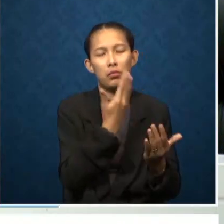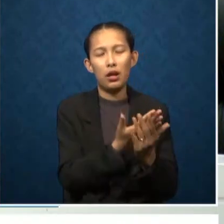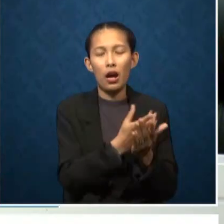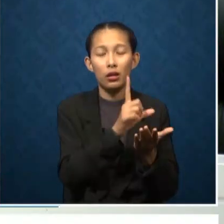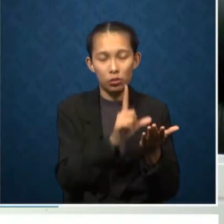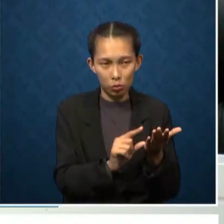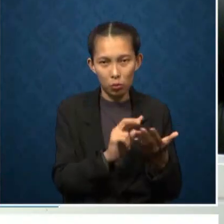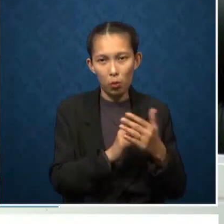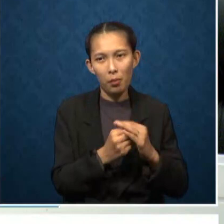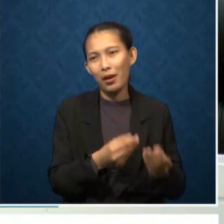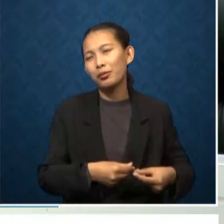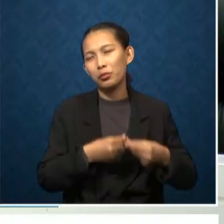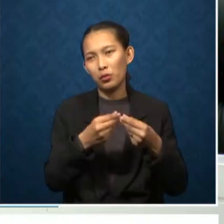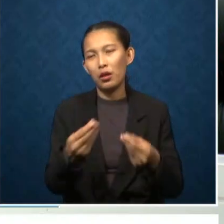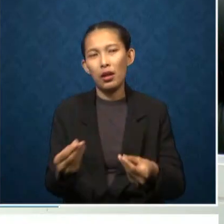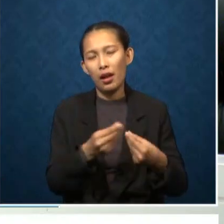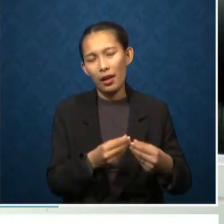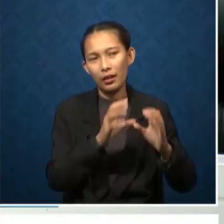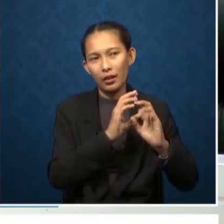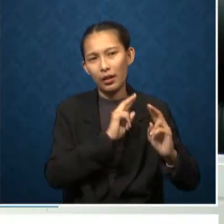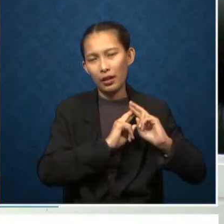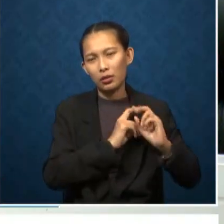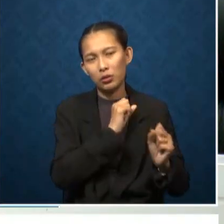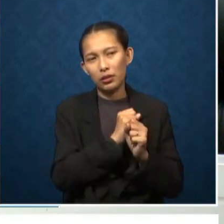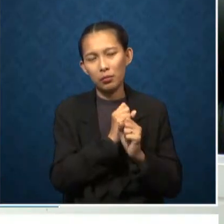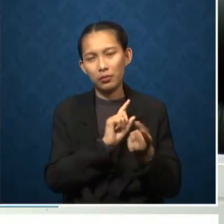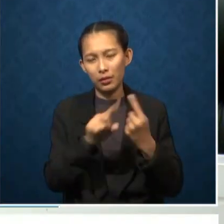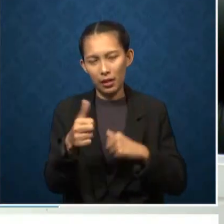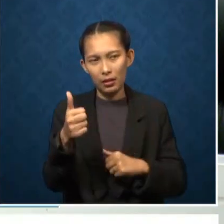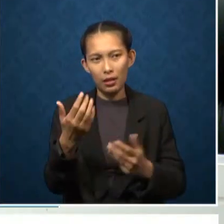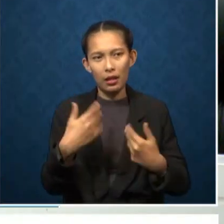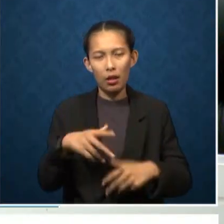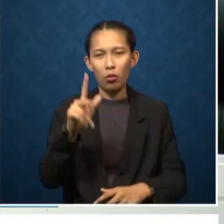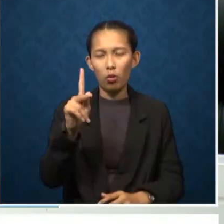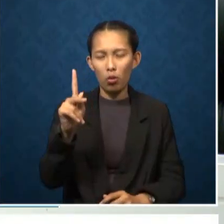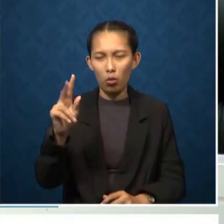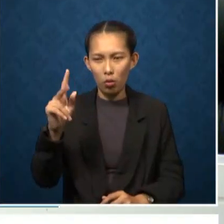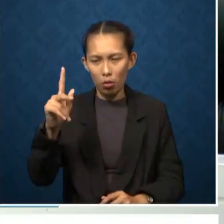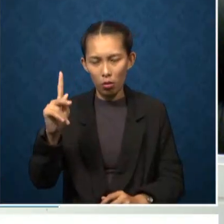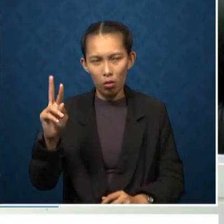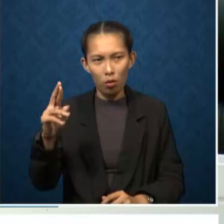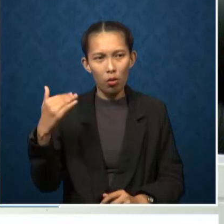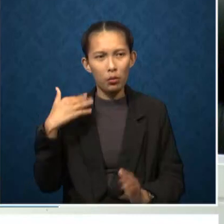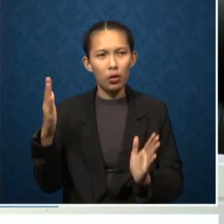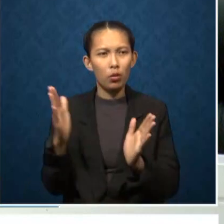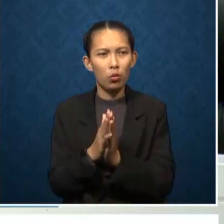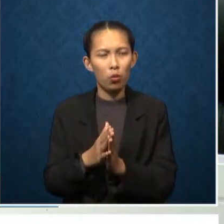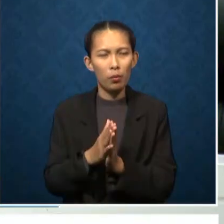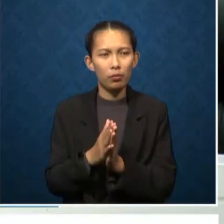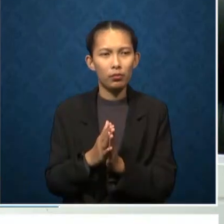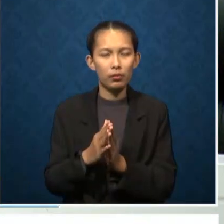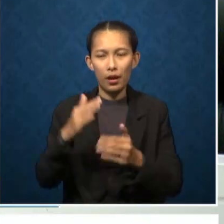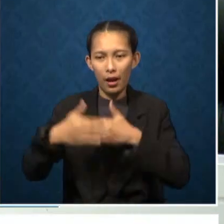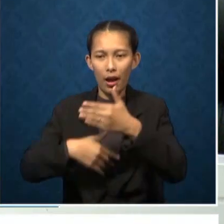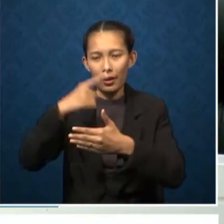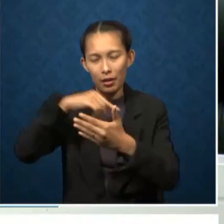าอันนี้ก็ควรจะถ่ายโอนไปทางสํานักงานกพร.นะคะก็ร่วมมือกับทางสภาหอการค้าแห่งประเทศไทยสภาอุตสาหกรรมแห่งประเทศไทยนะค